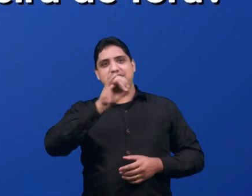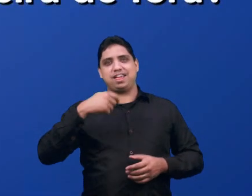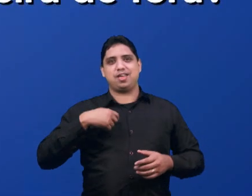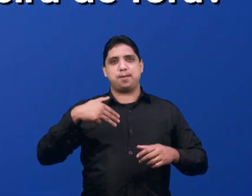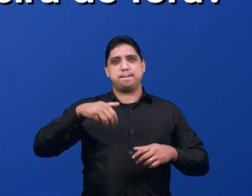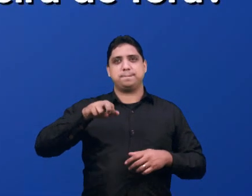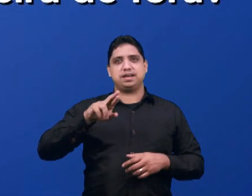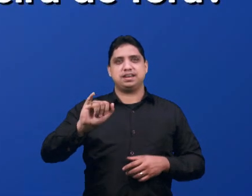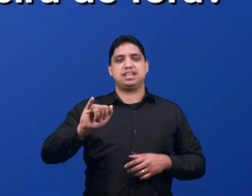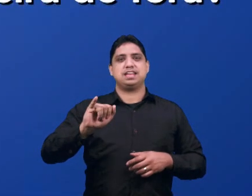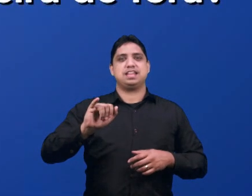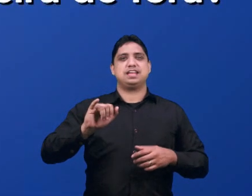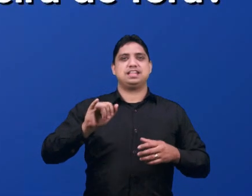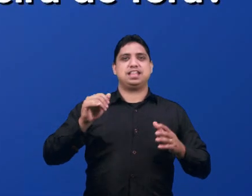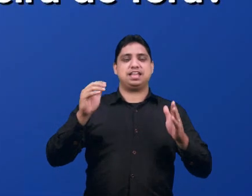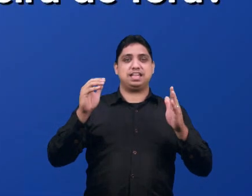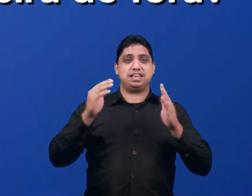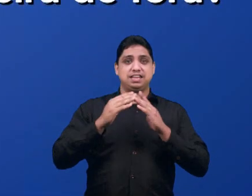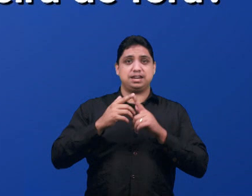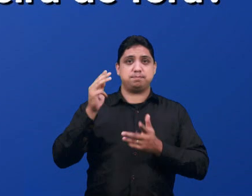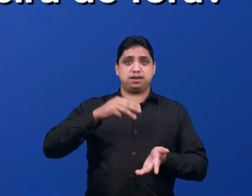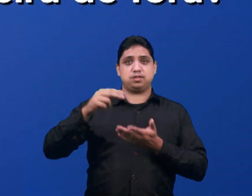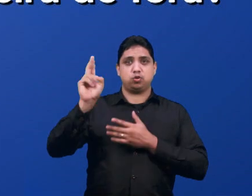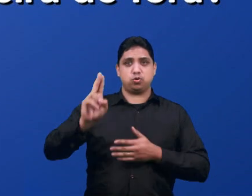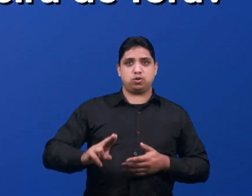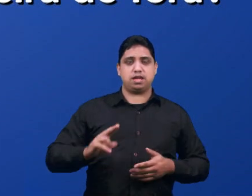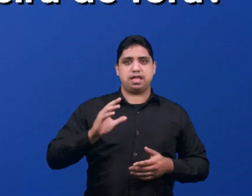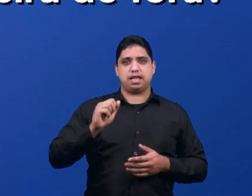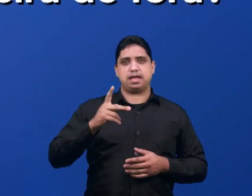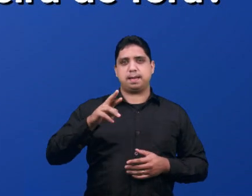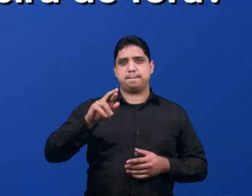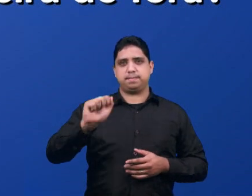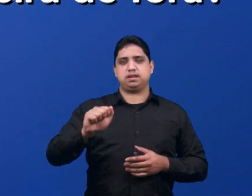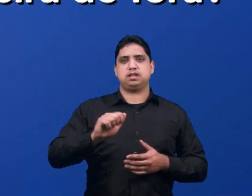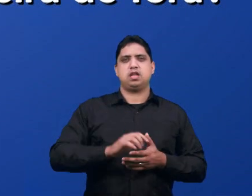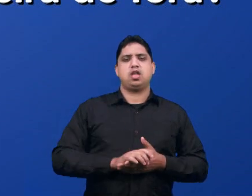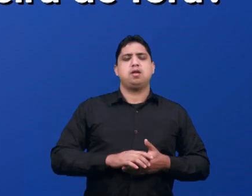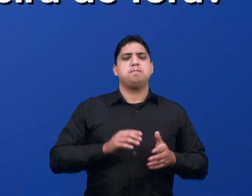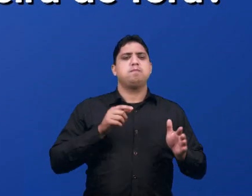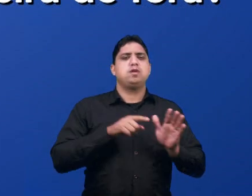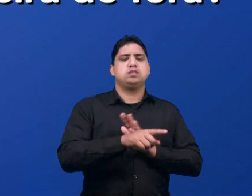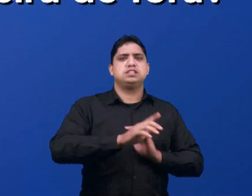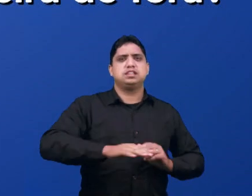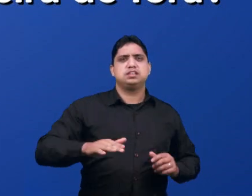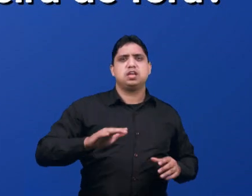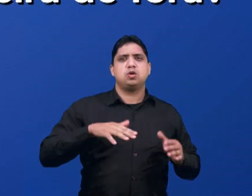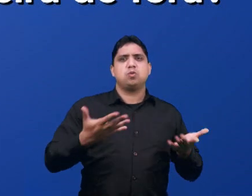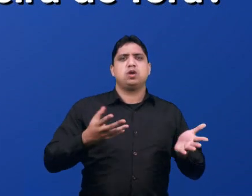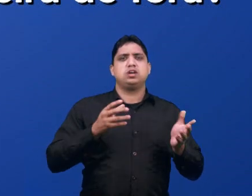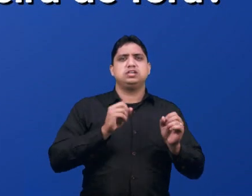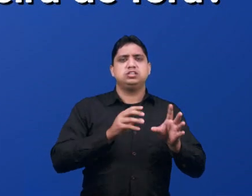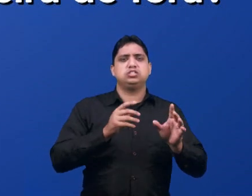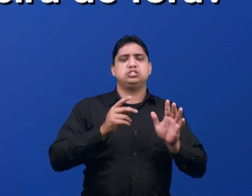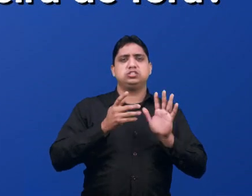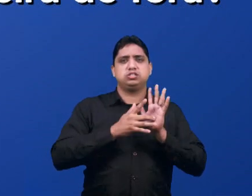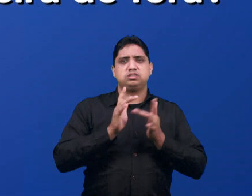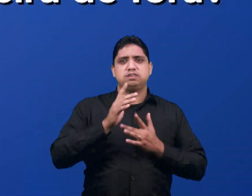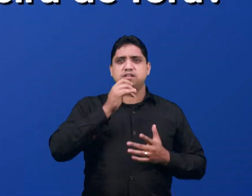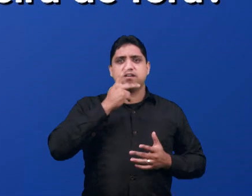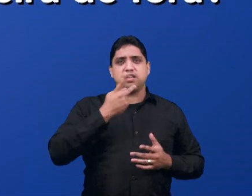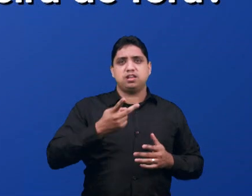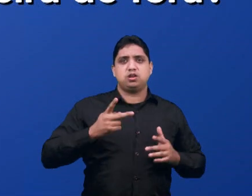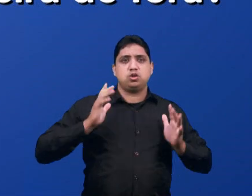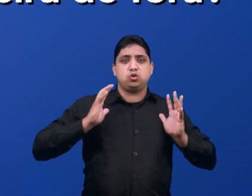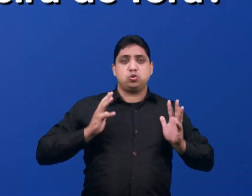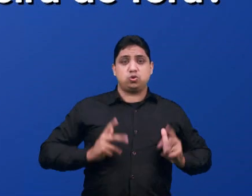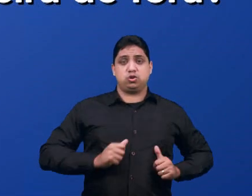Bonjour, je suis Maria Victoria, j'ai 8 ans, je suis de l'église Maranatha d'Uruguay à Capra. Quel est l'enseignement de Jésus par rapport au nettoyage doit